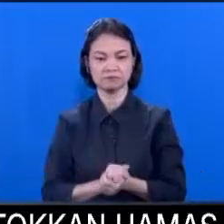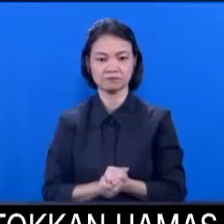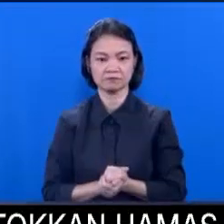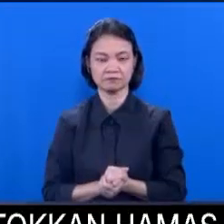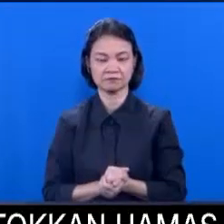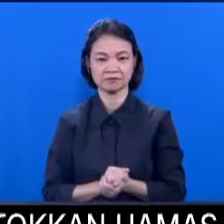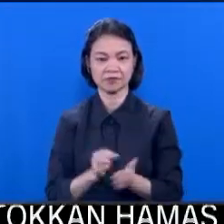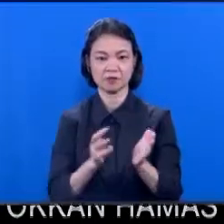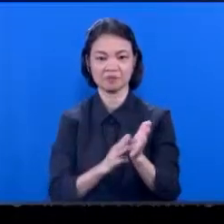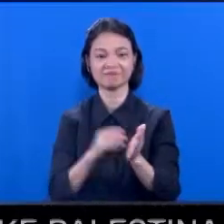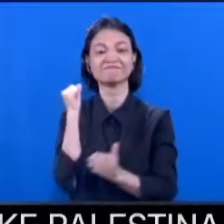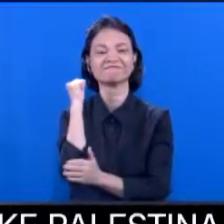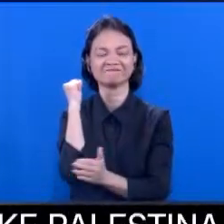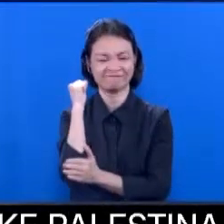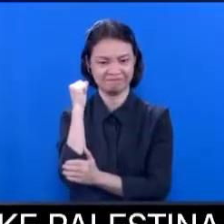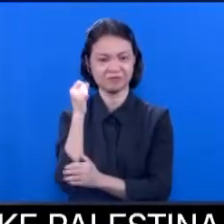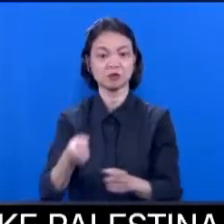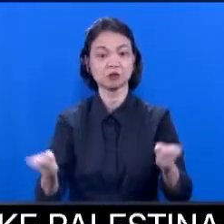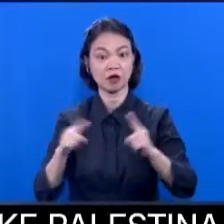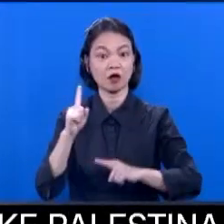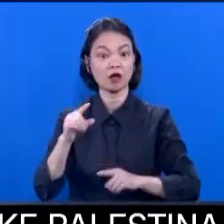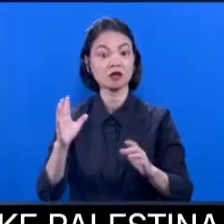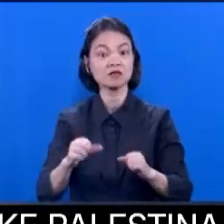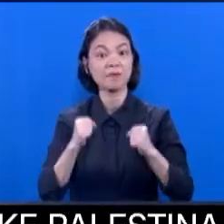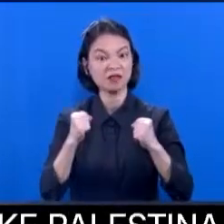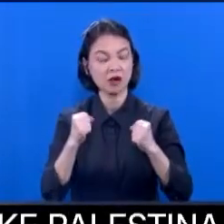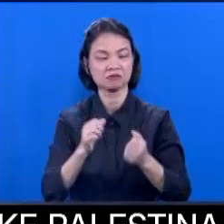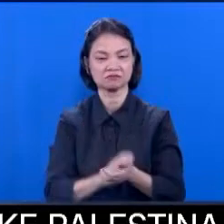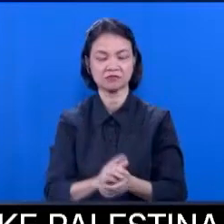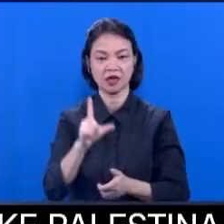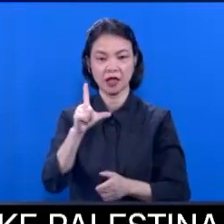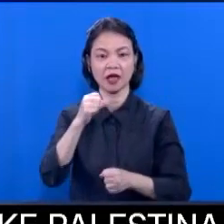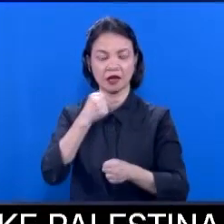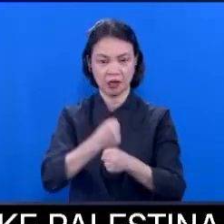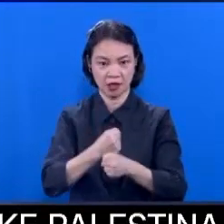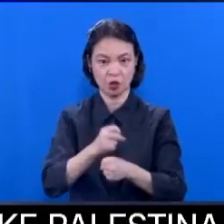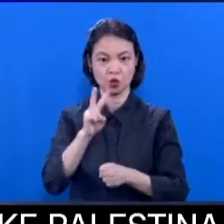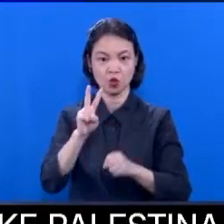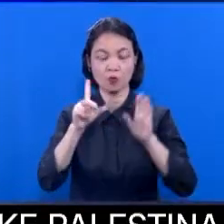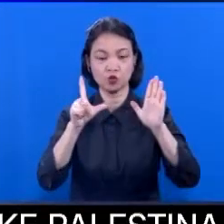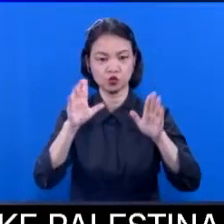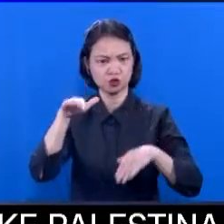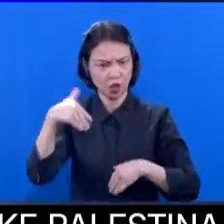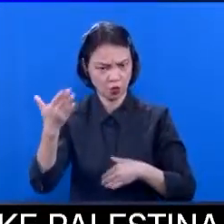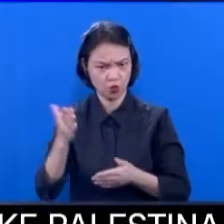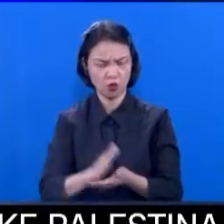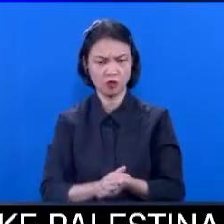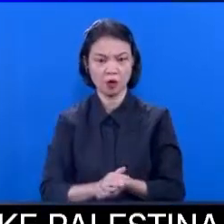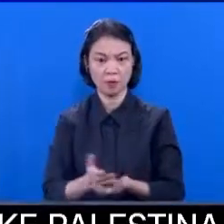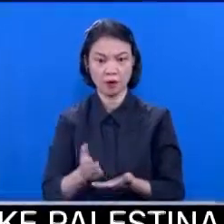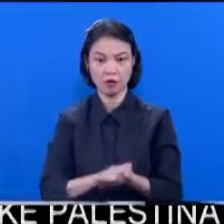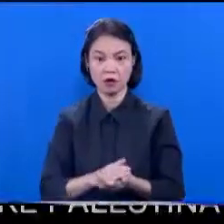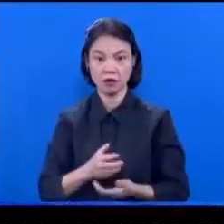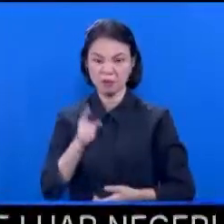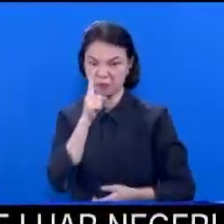Nah, kasus kriminal berikut ini terjadi karena ada kesempatan. LG 27 tahun tega mengelabui tetangganya Aisyah yang